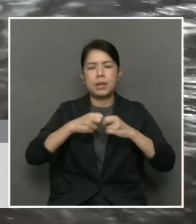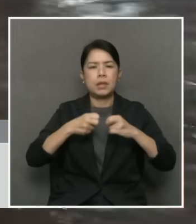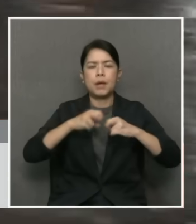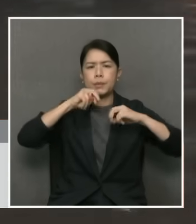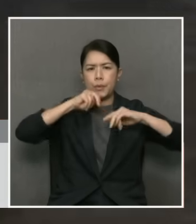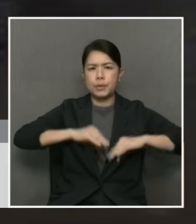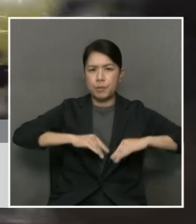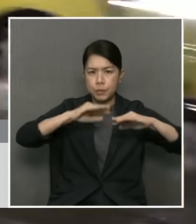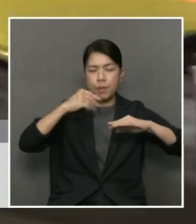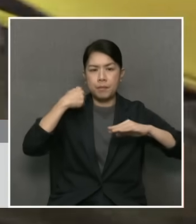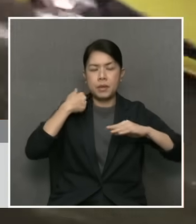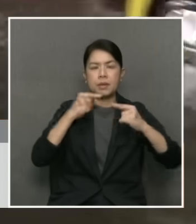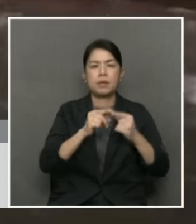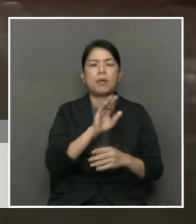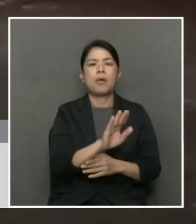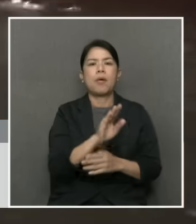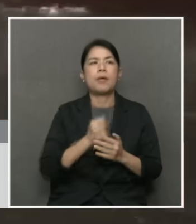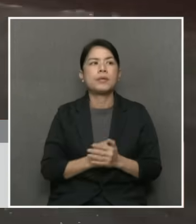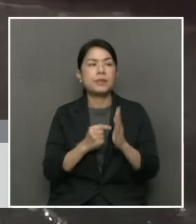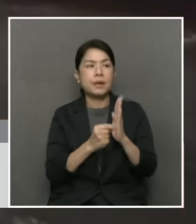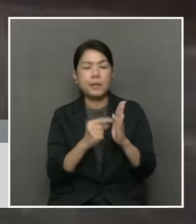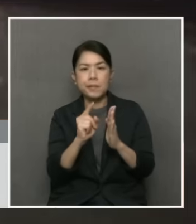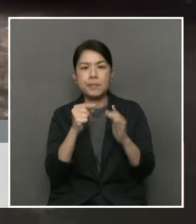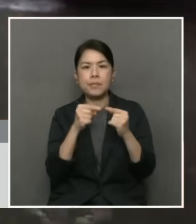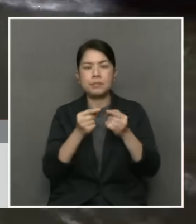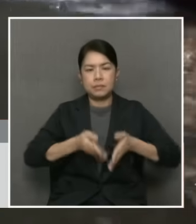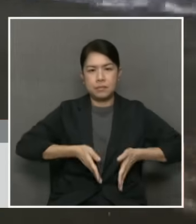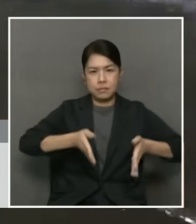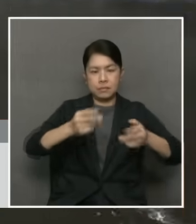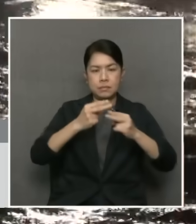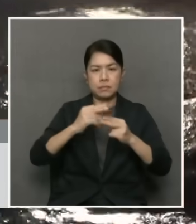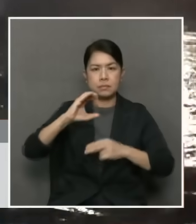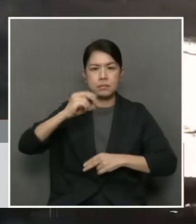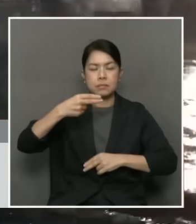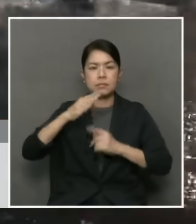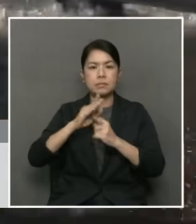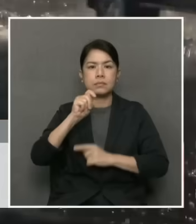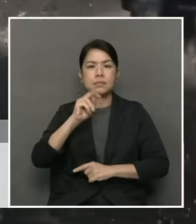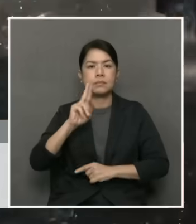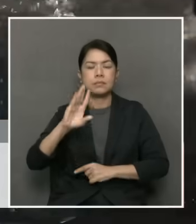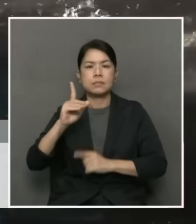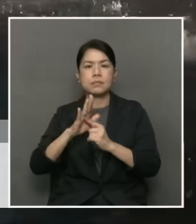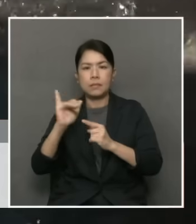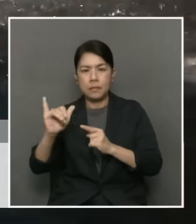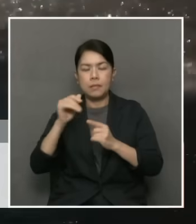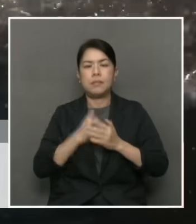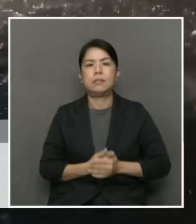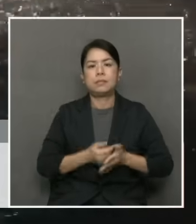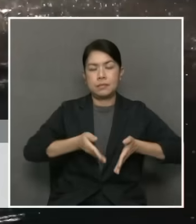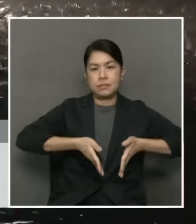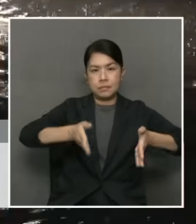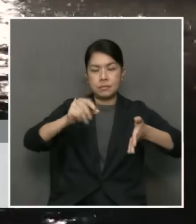ใหญ่เป็นพื้นที่กลางเมืองค่ะอย่างเช่นถนนฉัตรชัยเรือบริเวณแยกเพ็ญทรัพย์ถนนสวนดอกด้านข้าง